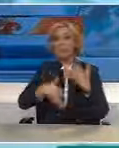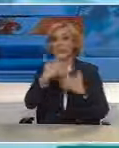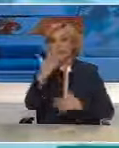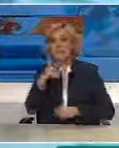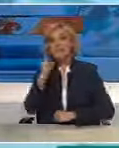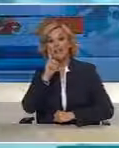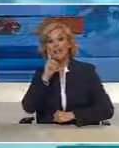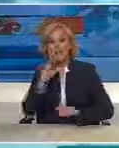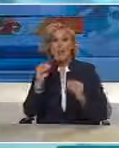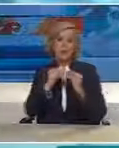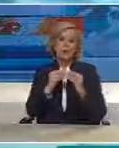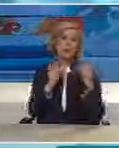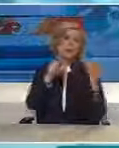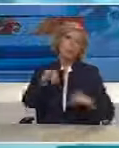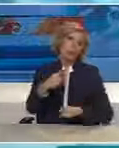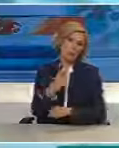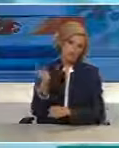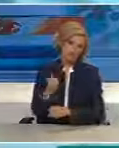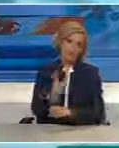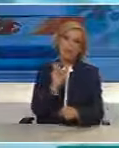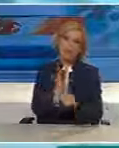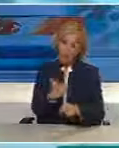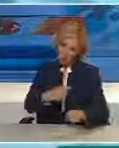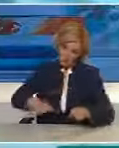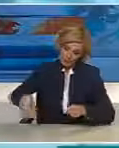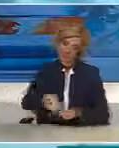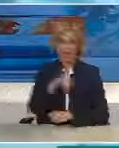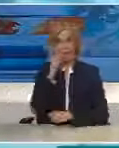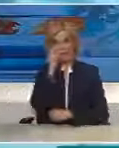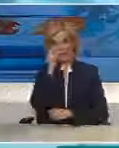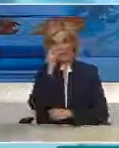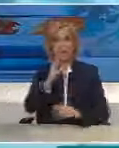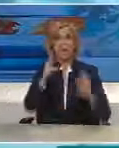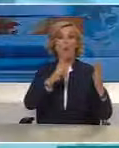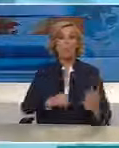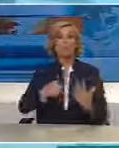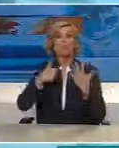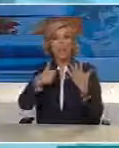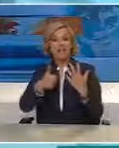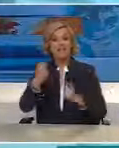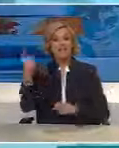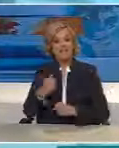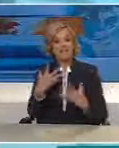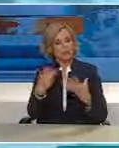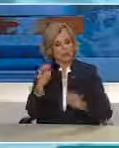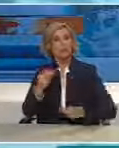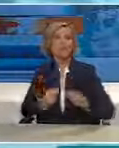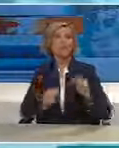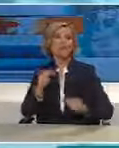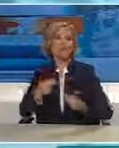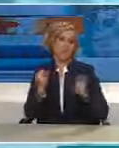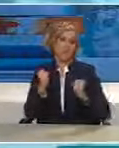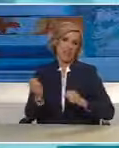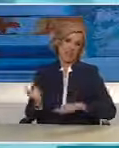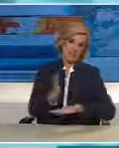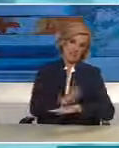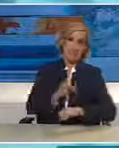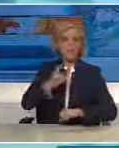το 27,3% και οι υπόλοιποι άνδρες. Το 86% έχει κάποιο υποκείμενο νόσημα ή είναι ηλικιωμένοι 70 ετών και